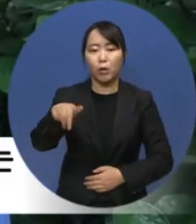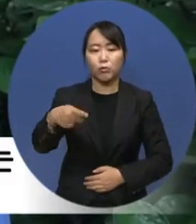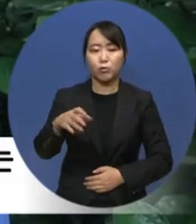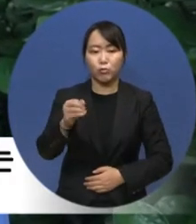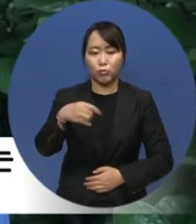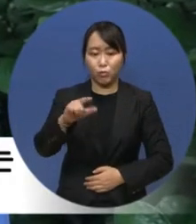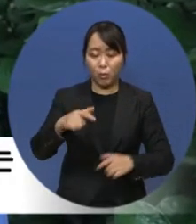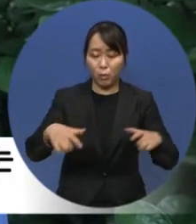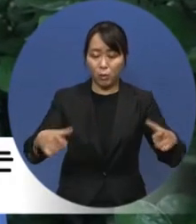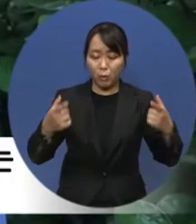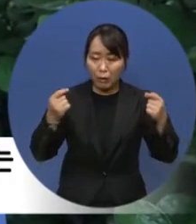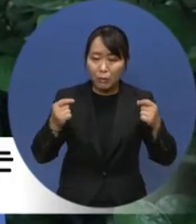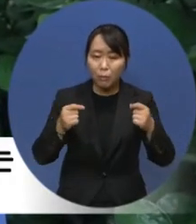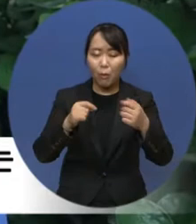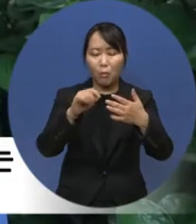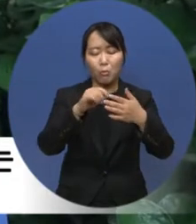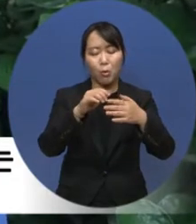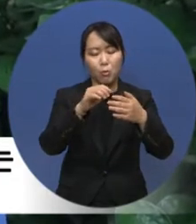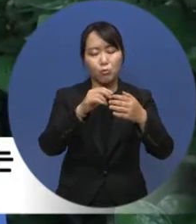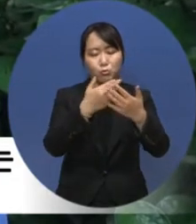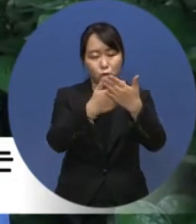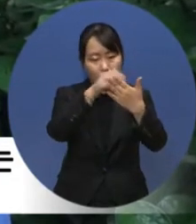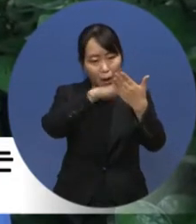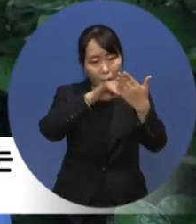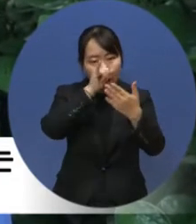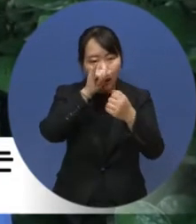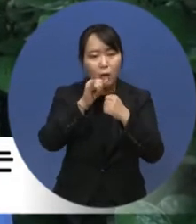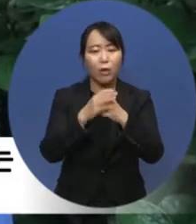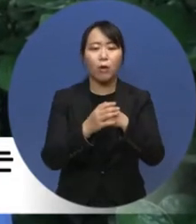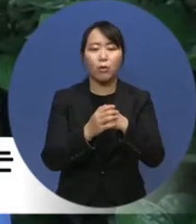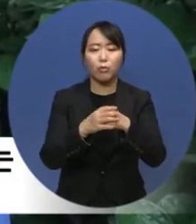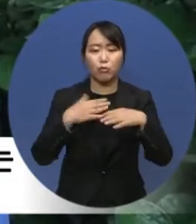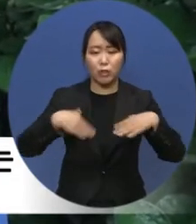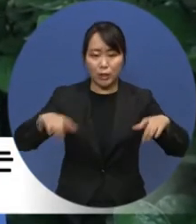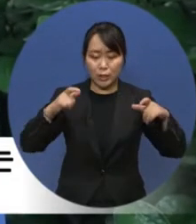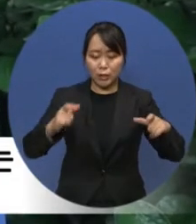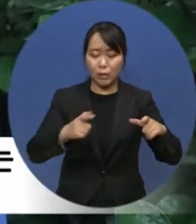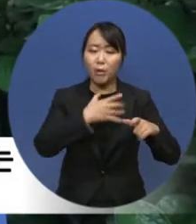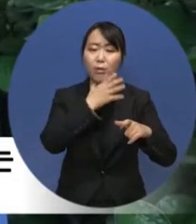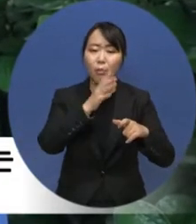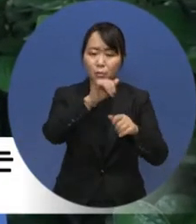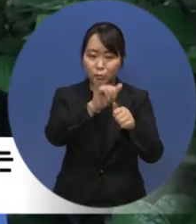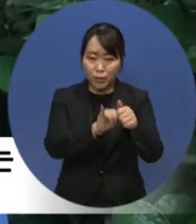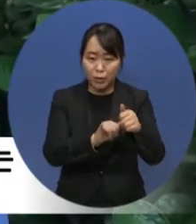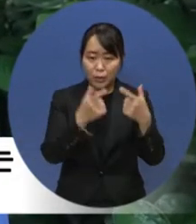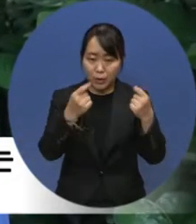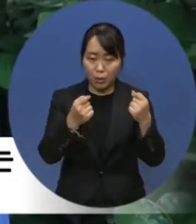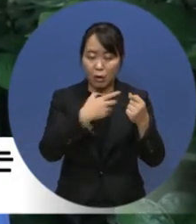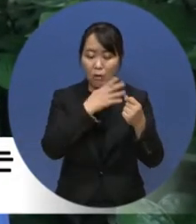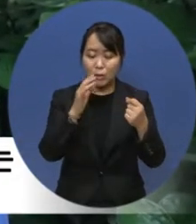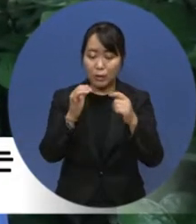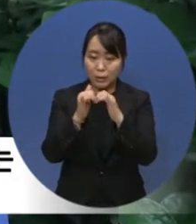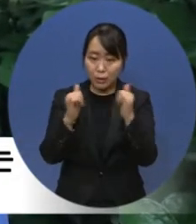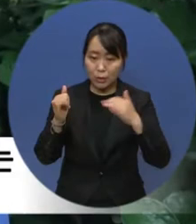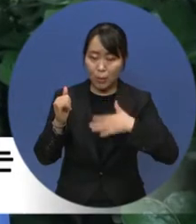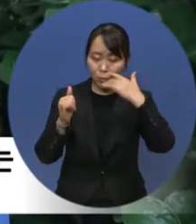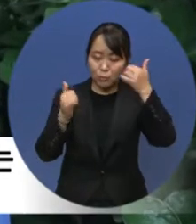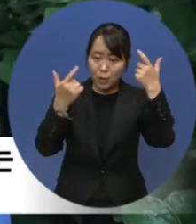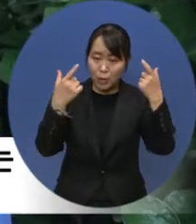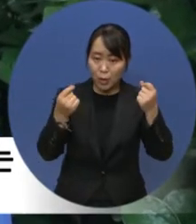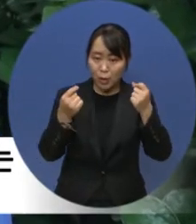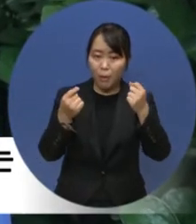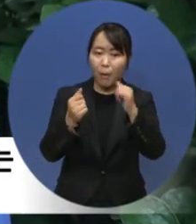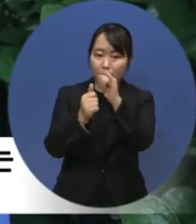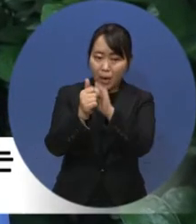우리 지역에서는 경로 효친을 주제로 어른들을 정말로 내 부모처럼 모시자는 그런 문화,